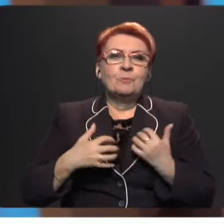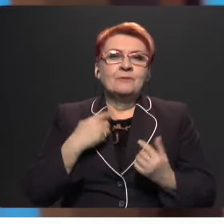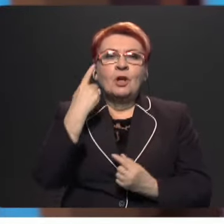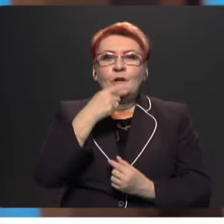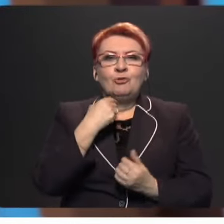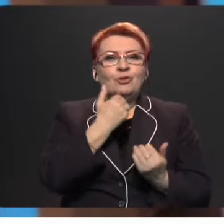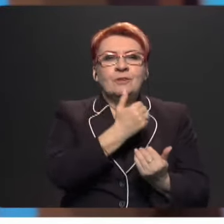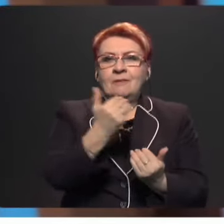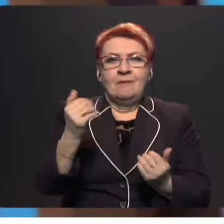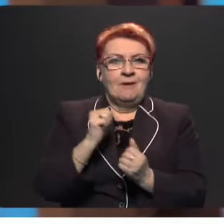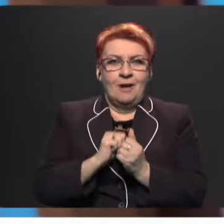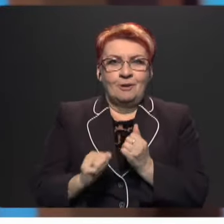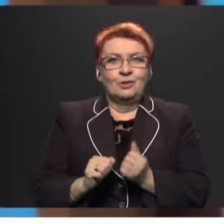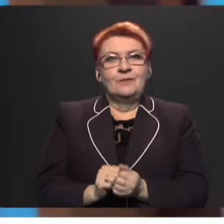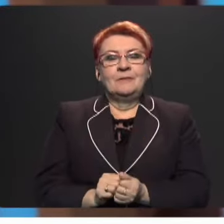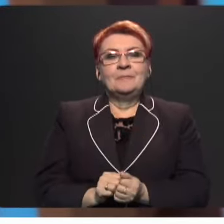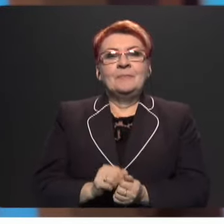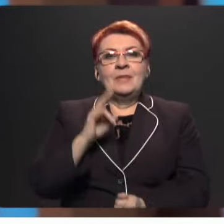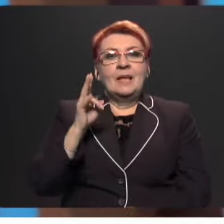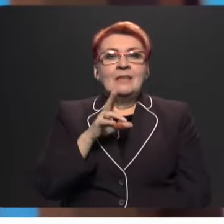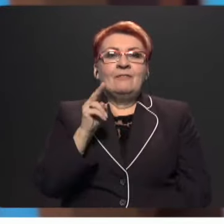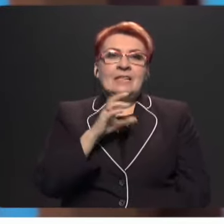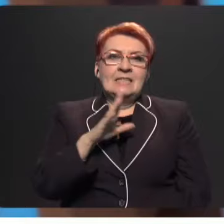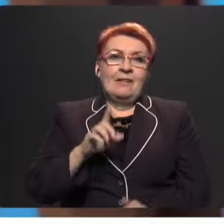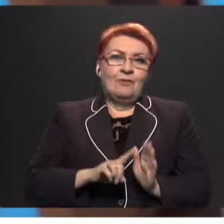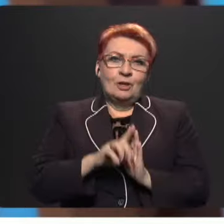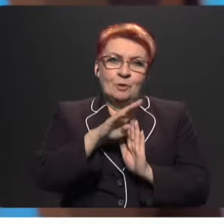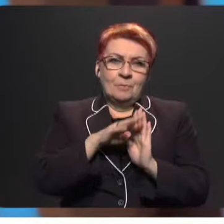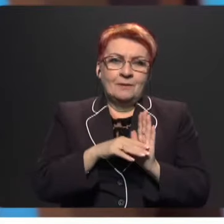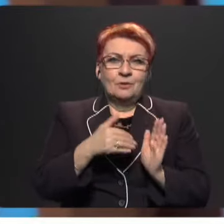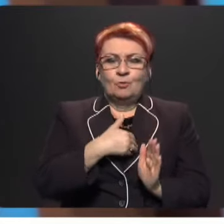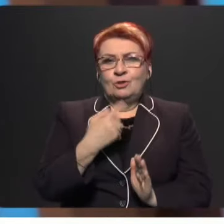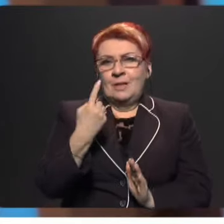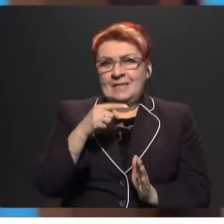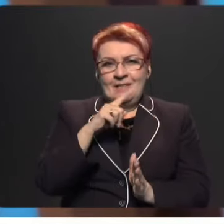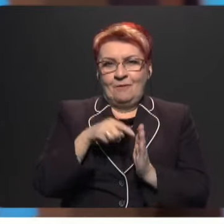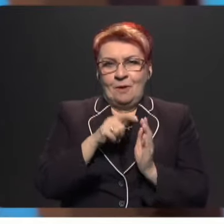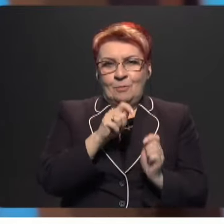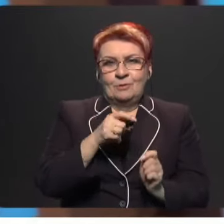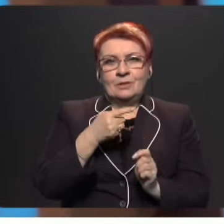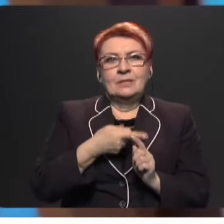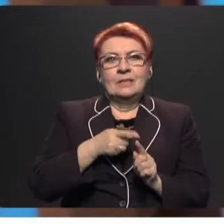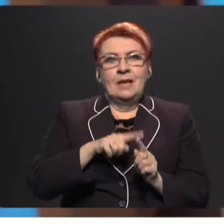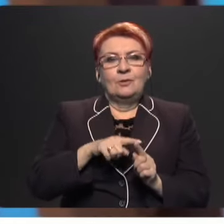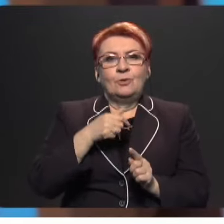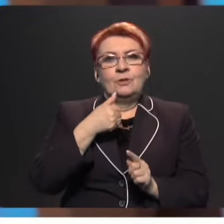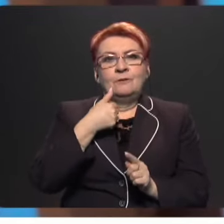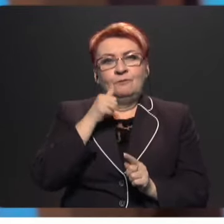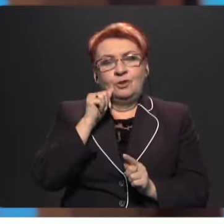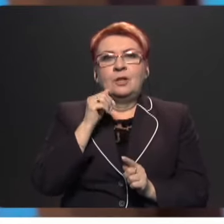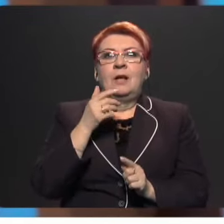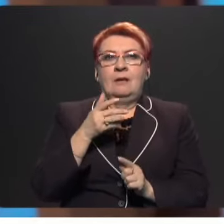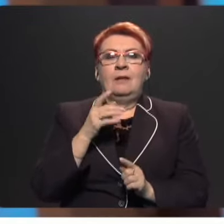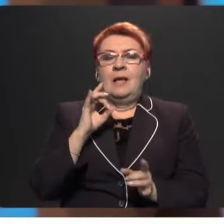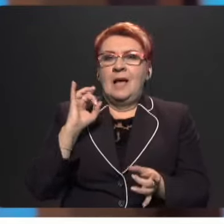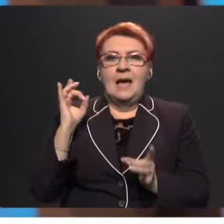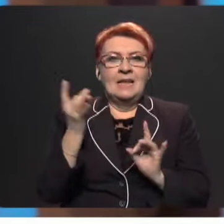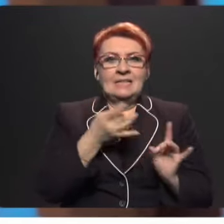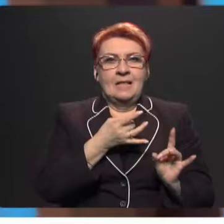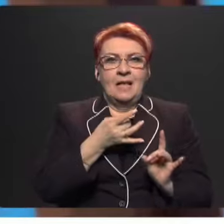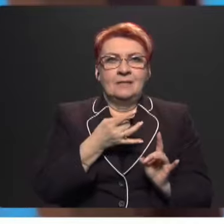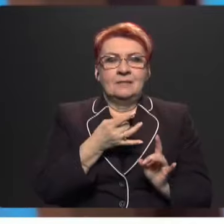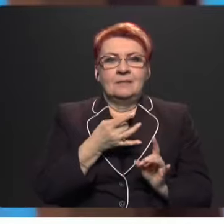вас. Отец Владислав, ну вот начать программу мне очень бы хотелось одного вопроса, который вчера вызвал большой резонанс. Он